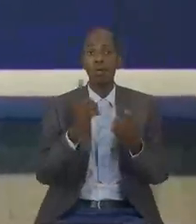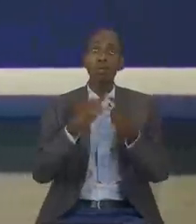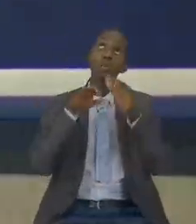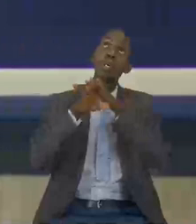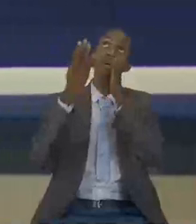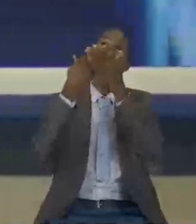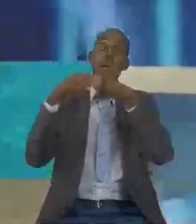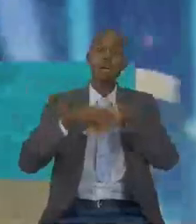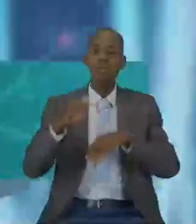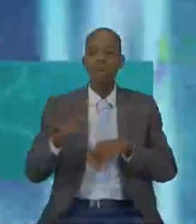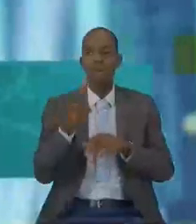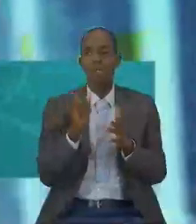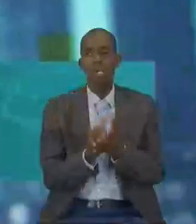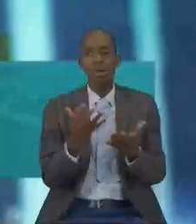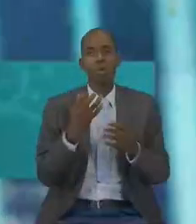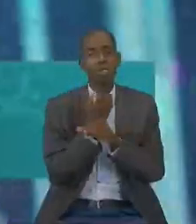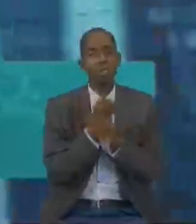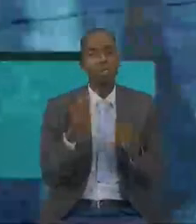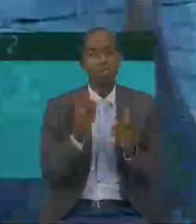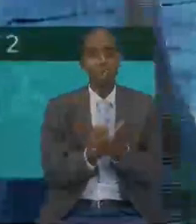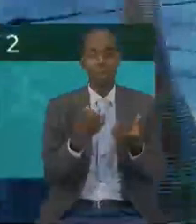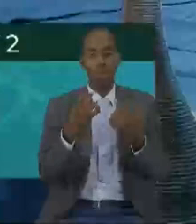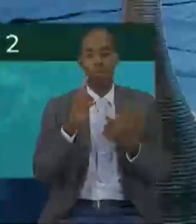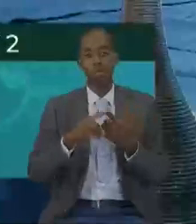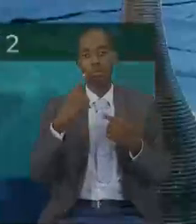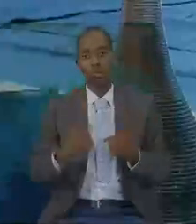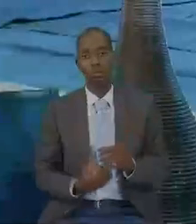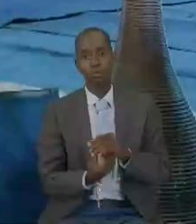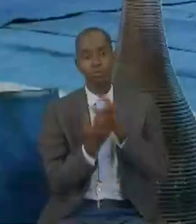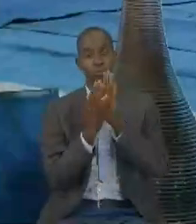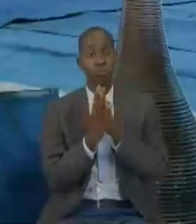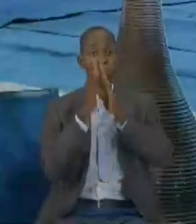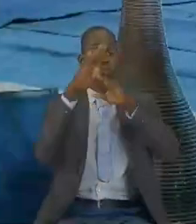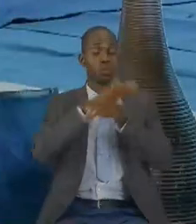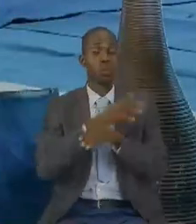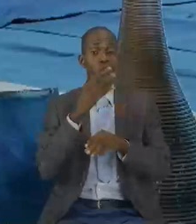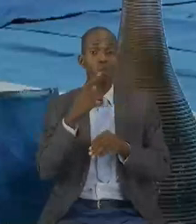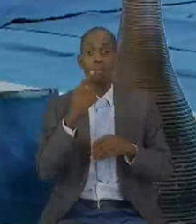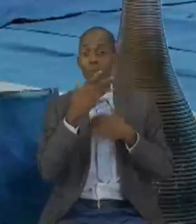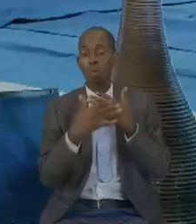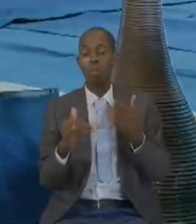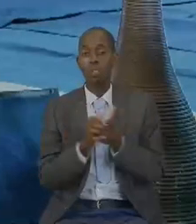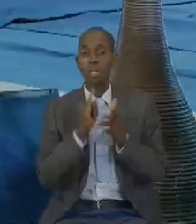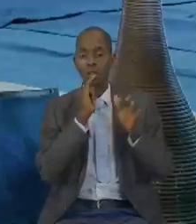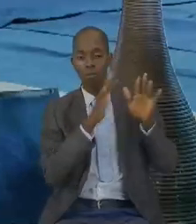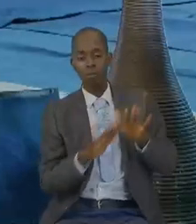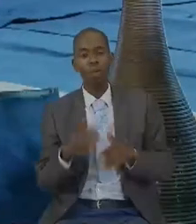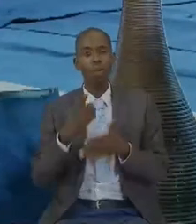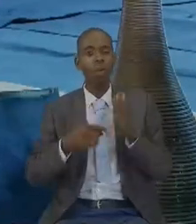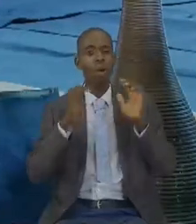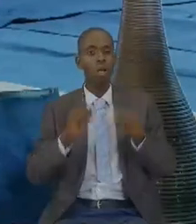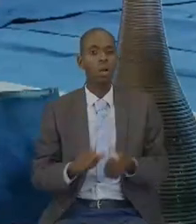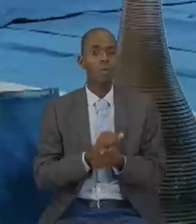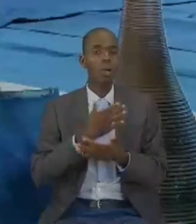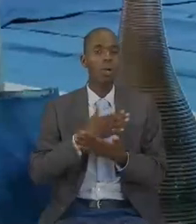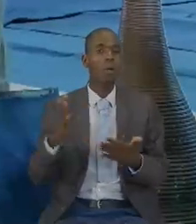aller au ciel, quiconque veut le salut peut venir à la fontaine du sang qui coule. Qu'est-ce